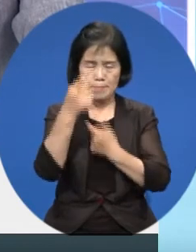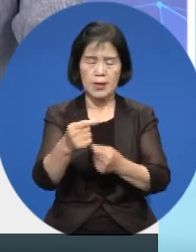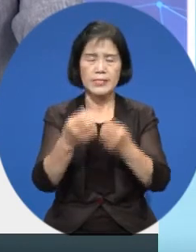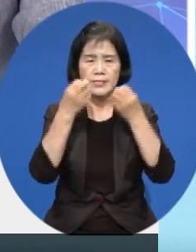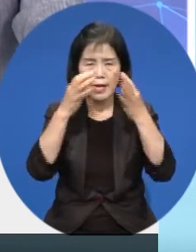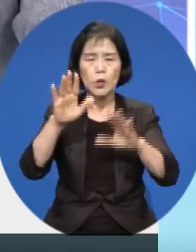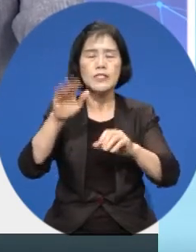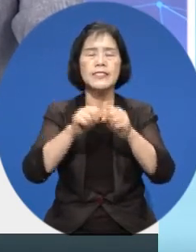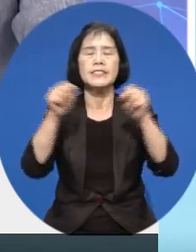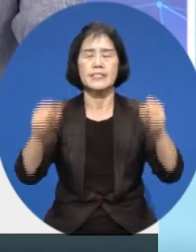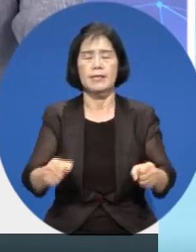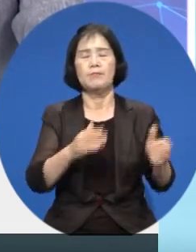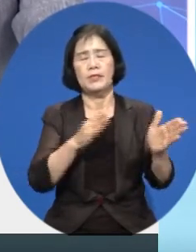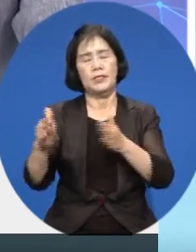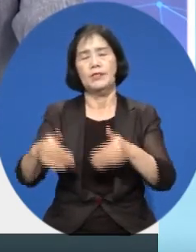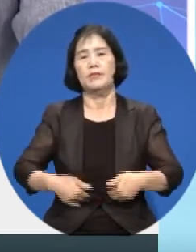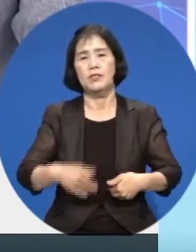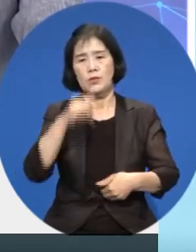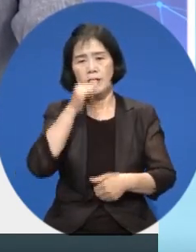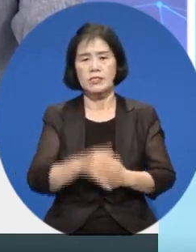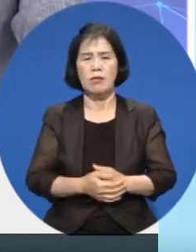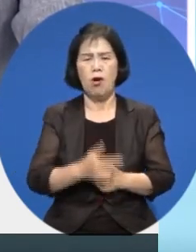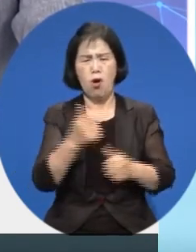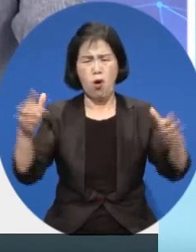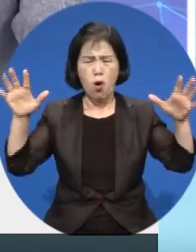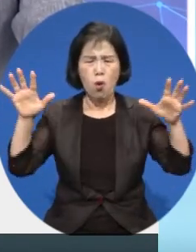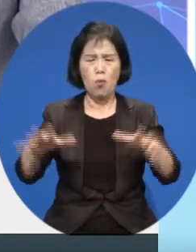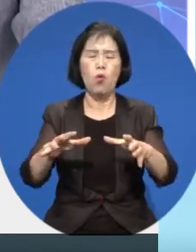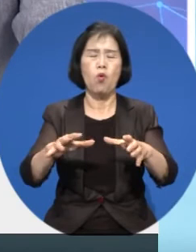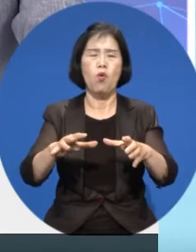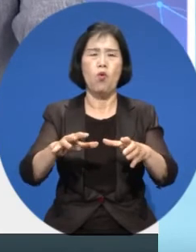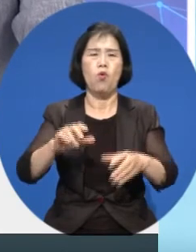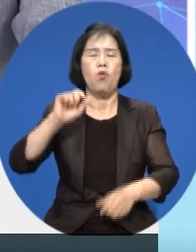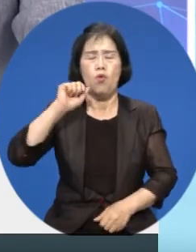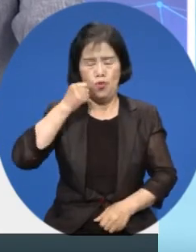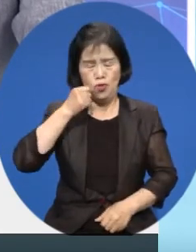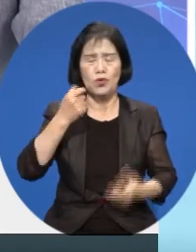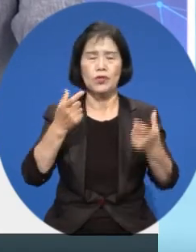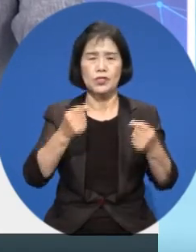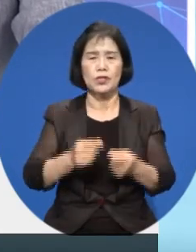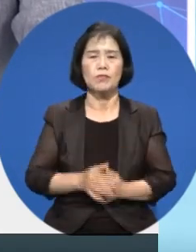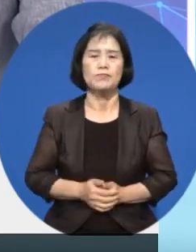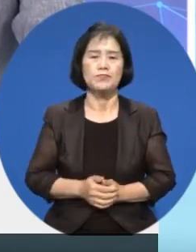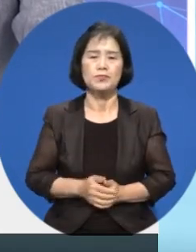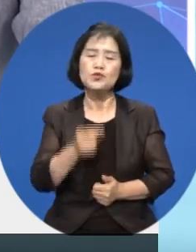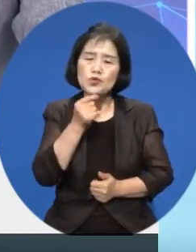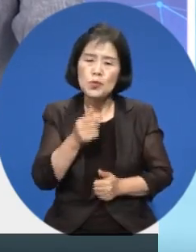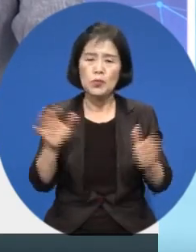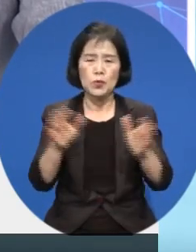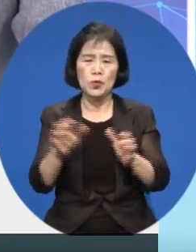시스템을 마련해야 한다고 생각합니다 대규모로 모이는 것이 문화예술 활동의 전부가 아닌 것처럼 소규모 아 보여서 하는